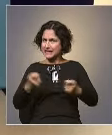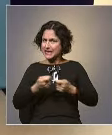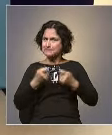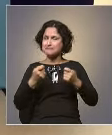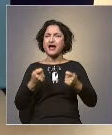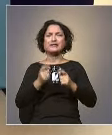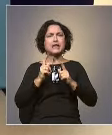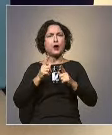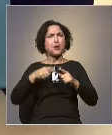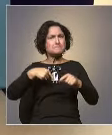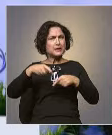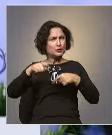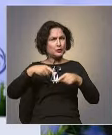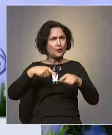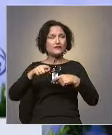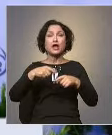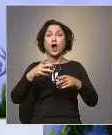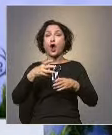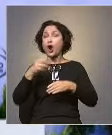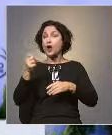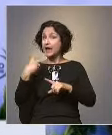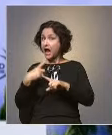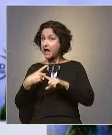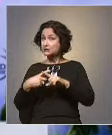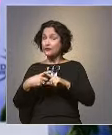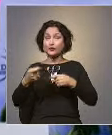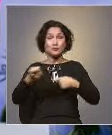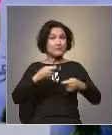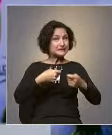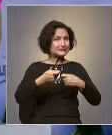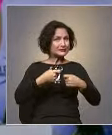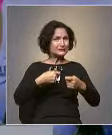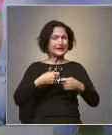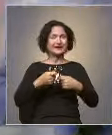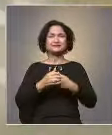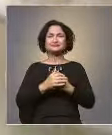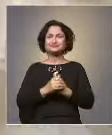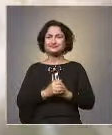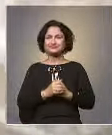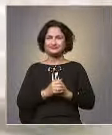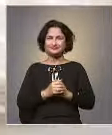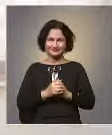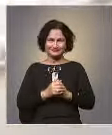Пловдив няколко пъти седмично от Хасково и Пазарджик.